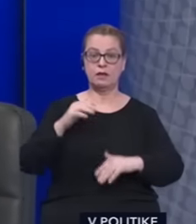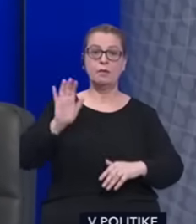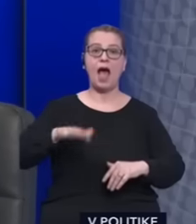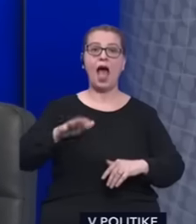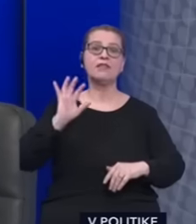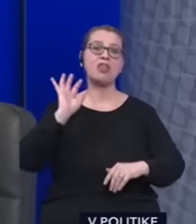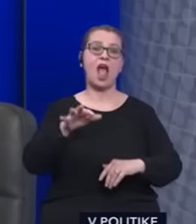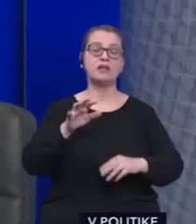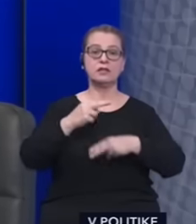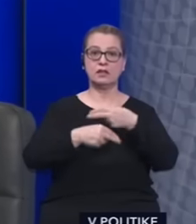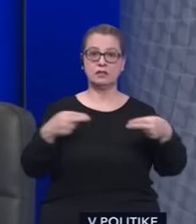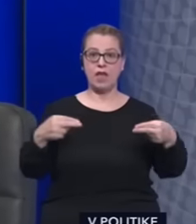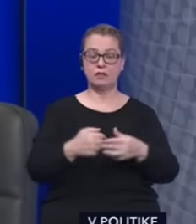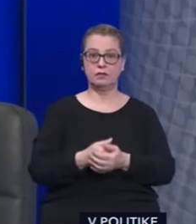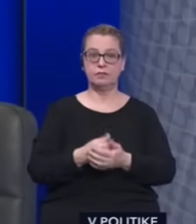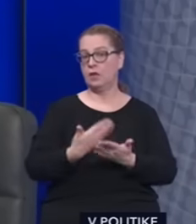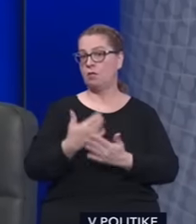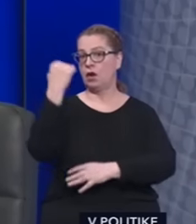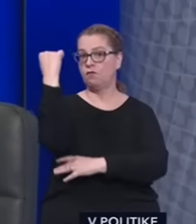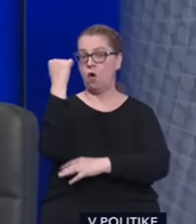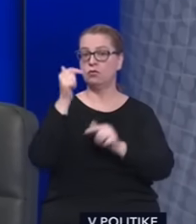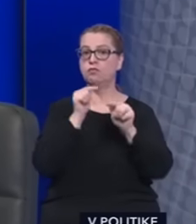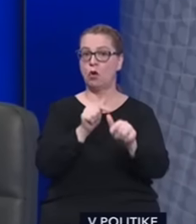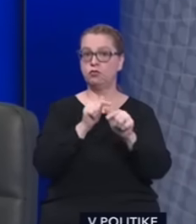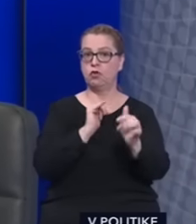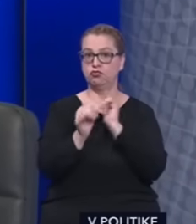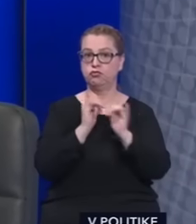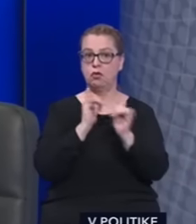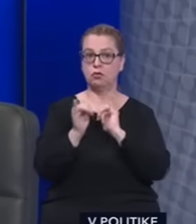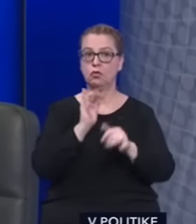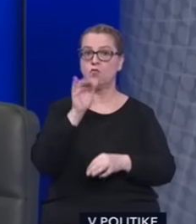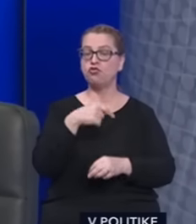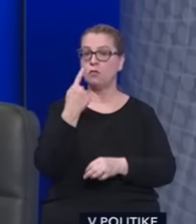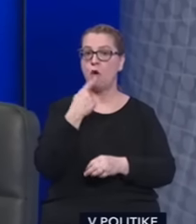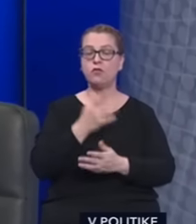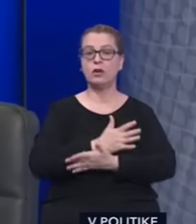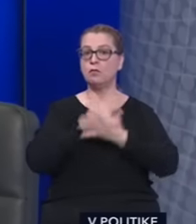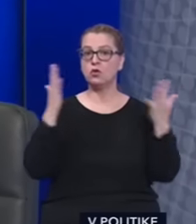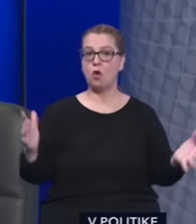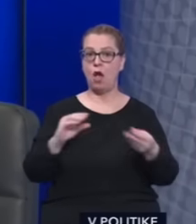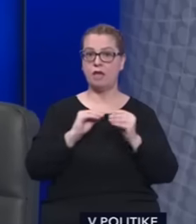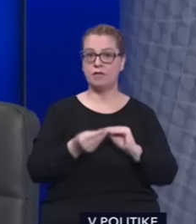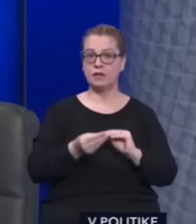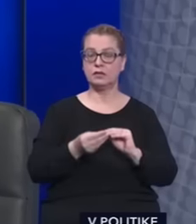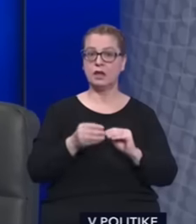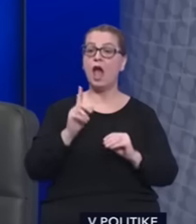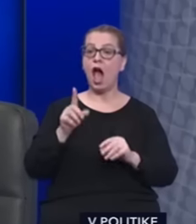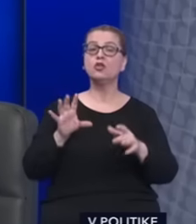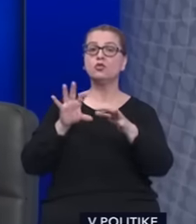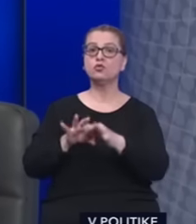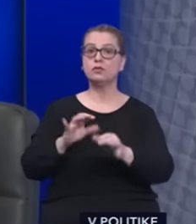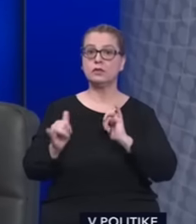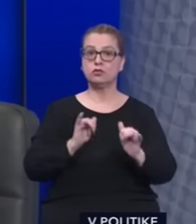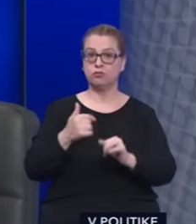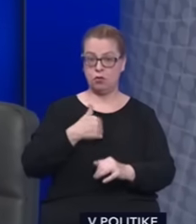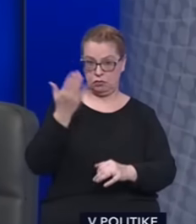zväz. Môžeme hovoriť o fonde na podporu športu. Môžeme hovoriť o mnohých veciach, kde sme aj v športe urobili veci.